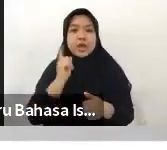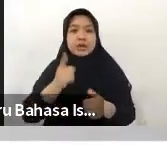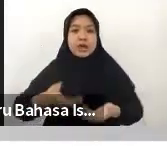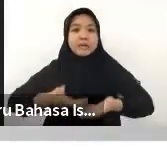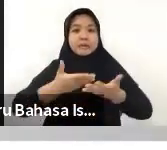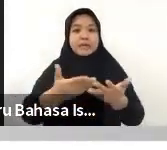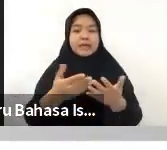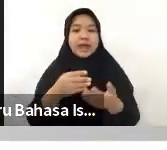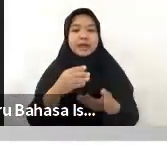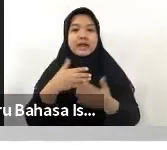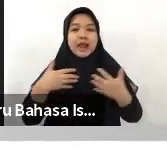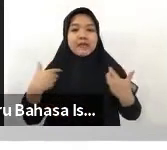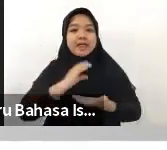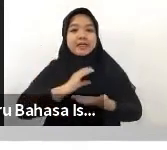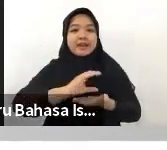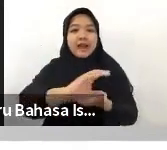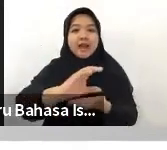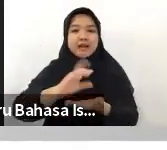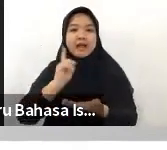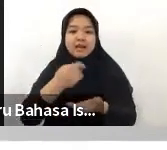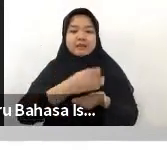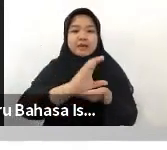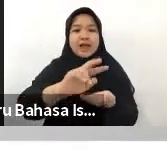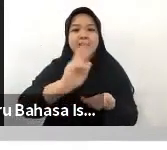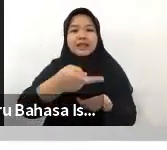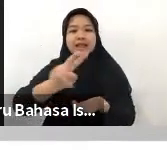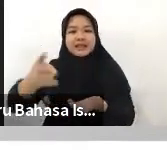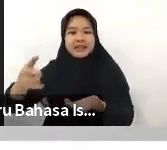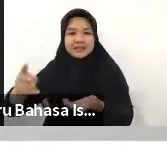ternak yang kemudian diberikan secara bergulir. Kemudian ada